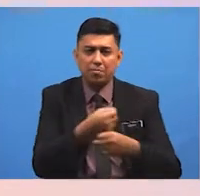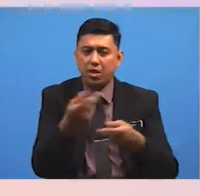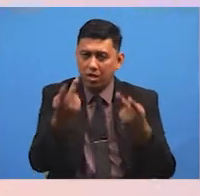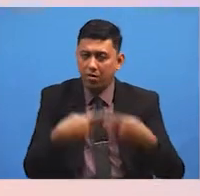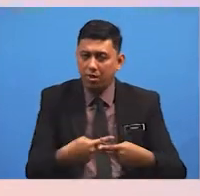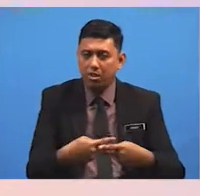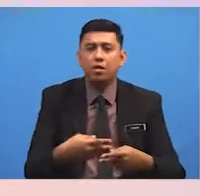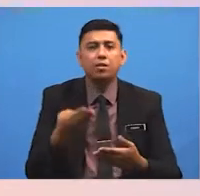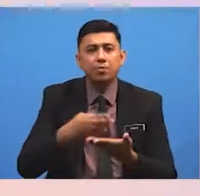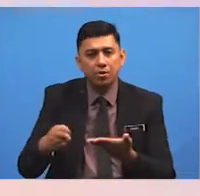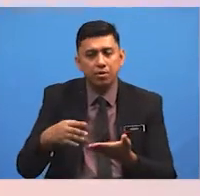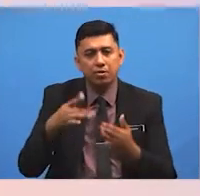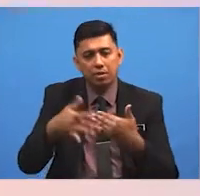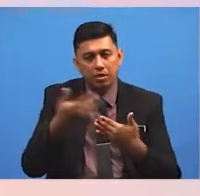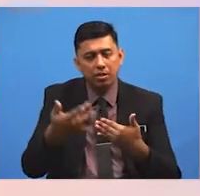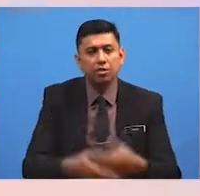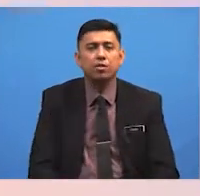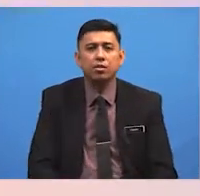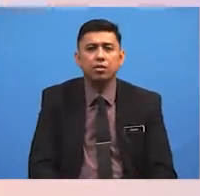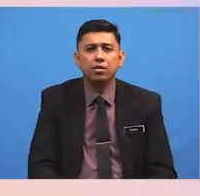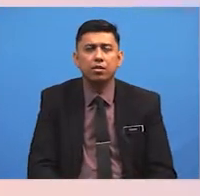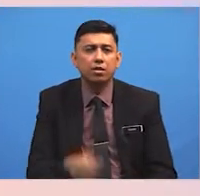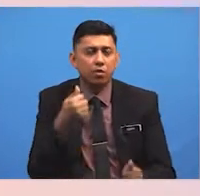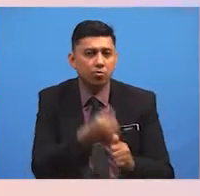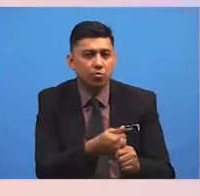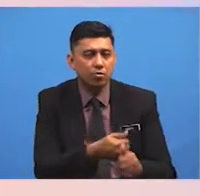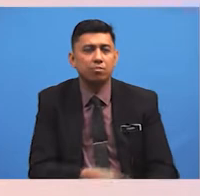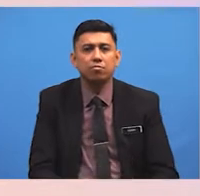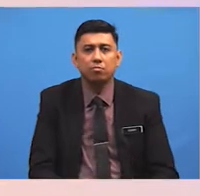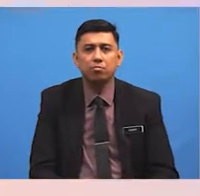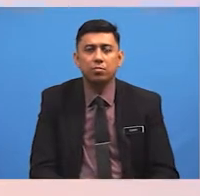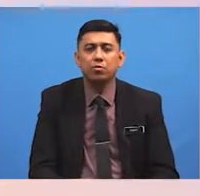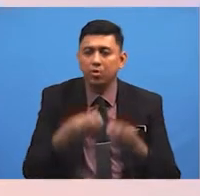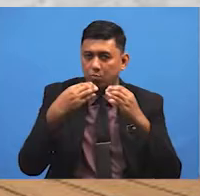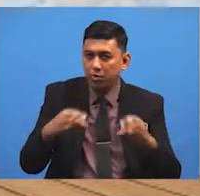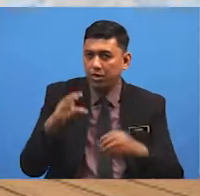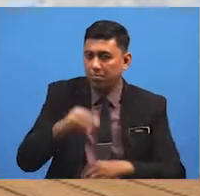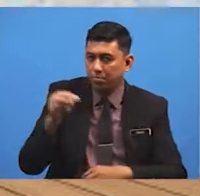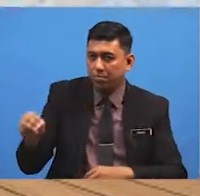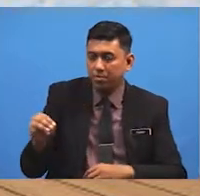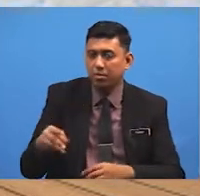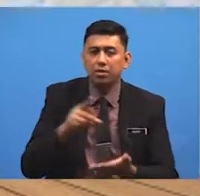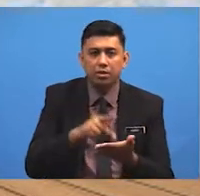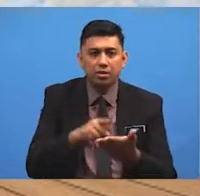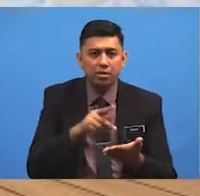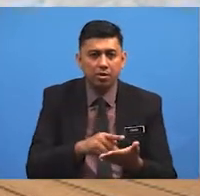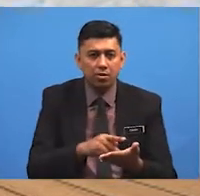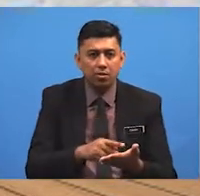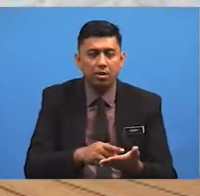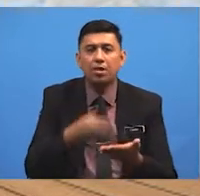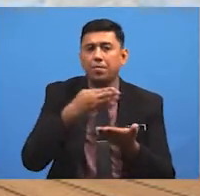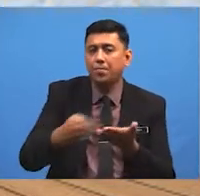kurangan Baki awal perlu ditolakkan dengan kurangnya tersebut cube murid-murid kira-kira